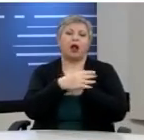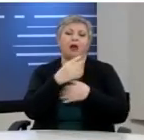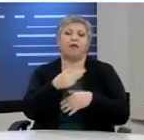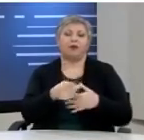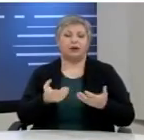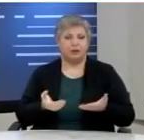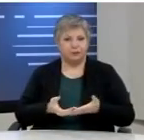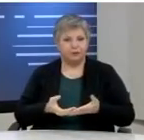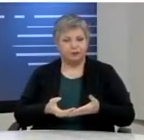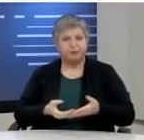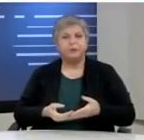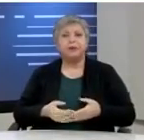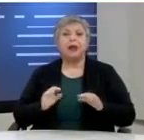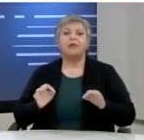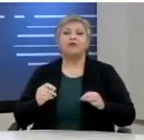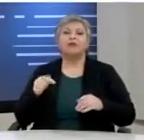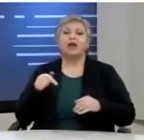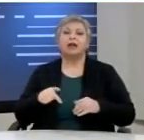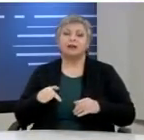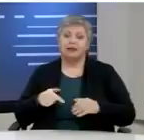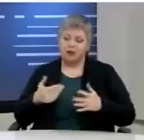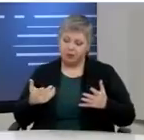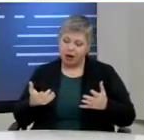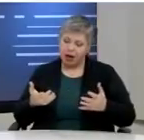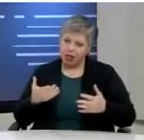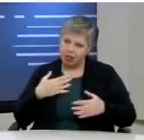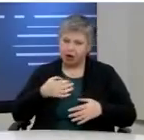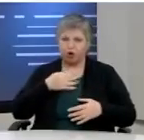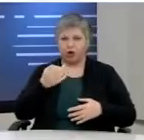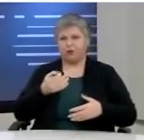Βέβαια, ο κ. Μητσοτάκης σήμερα, για να είμαι ειλικρινής απέναντί του, να μην τον αδικώ,